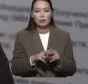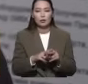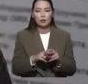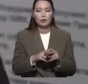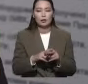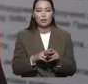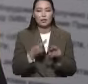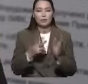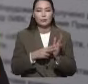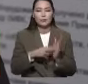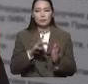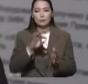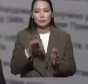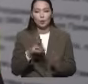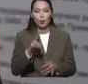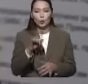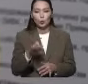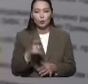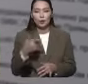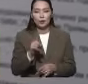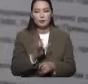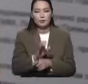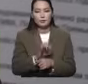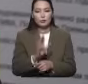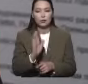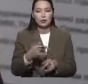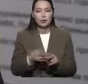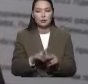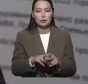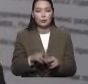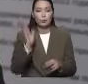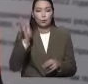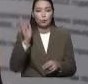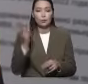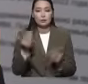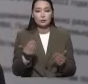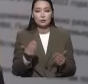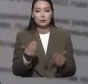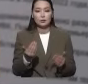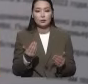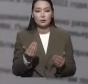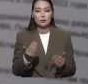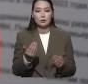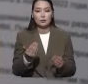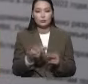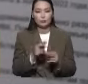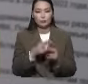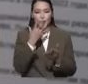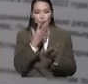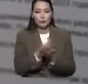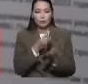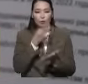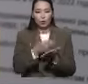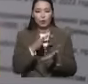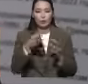27,7 миллиард текше метр газ тұтынамыз екен. Ал енді 30 жылға көзді жүгіртсек болай. Ол деген